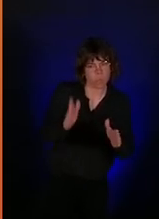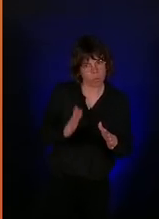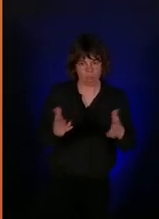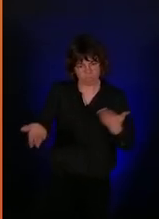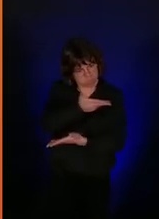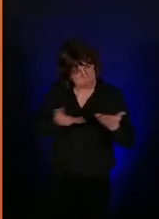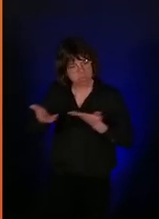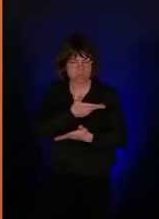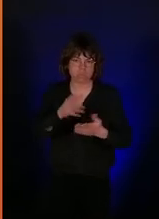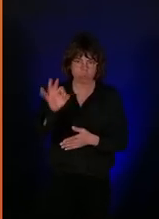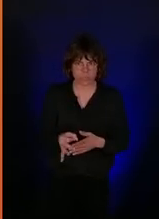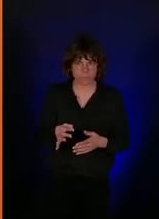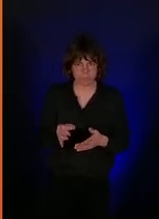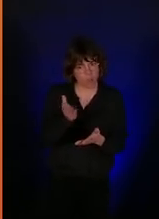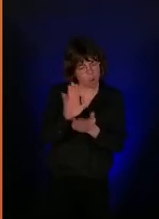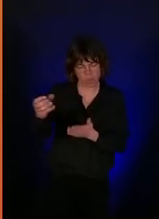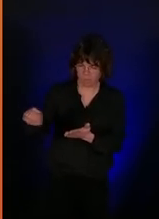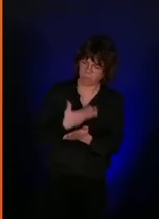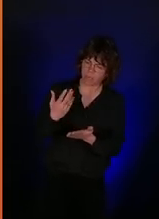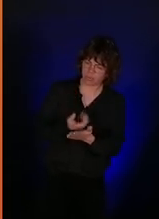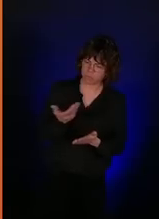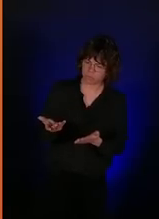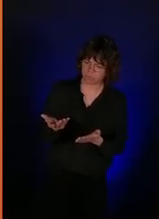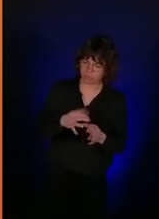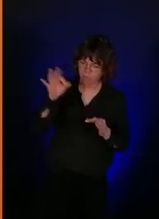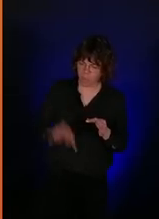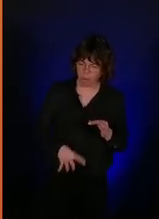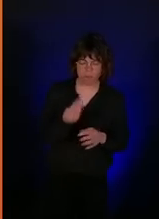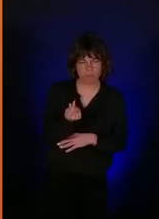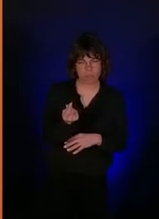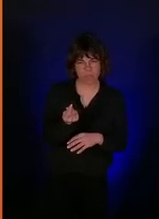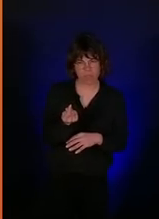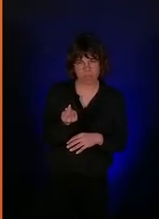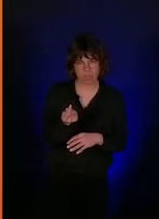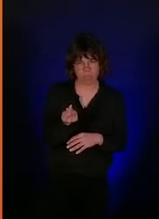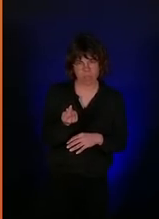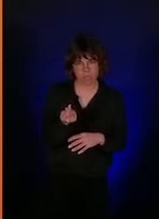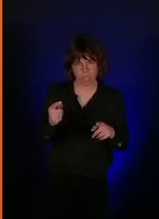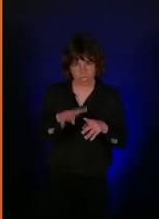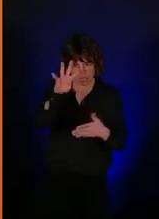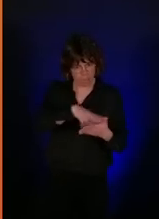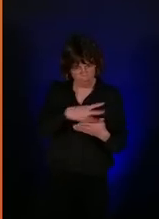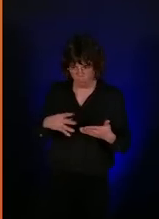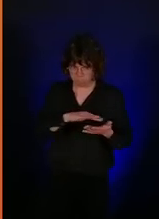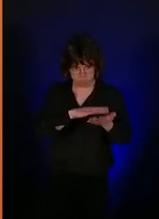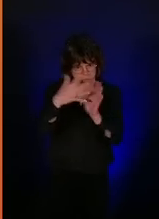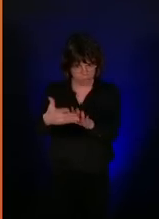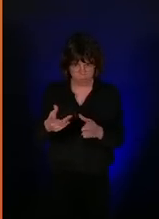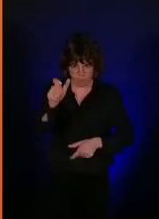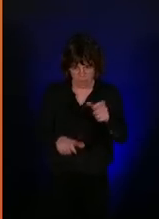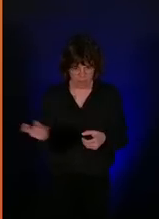discuter. L'autre information qu'on a clairement dans le rapport financier, c'est en effet le tableau d'évolution du nombre de